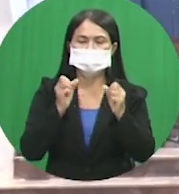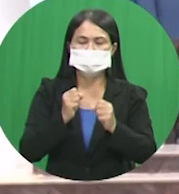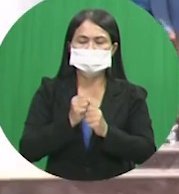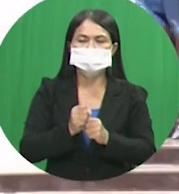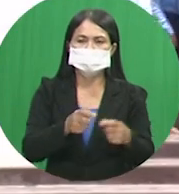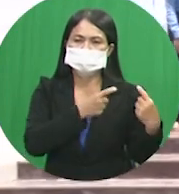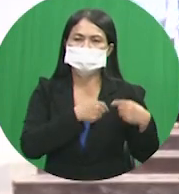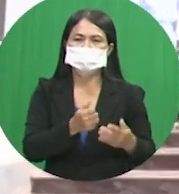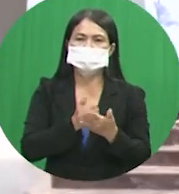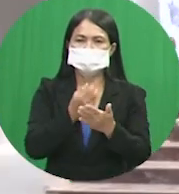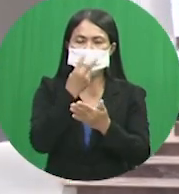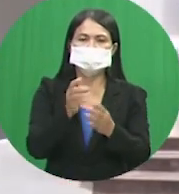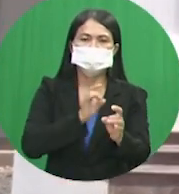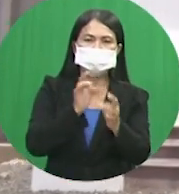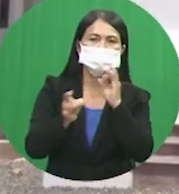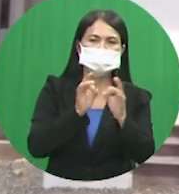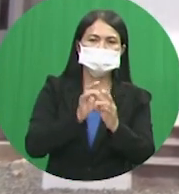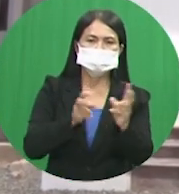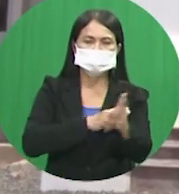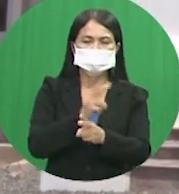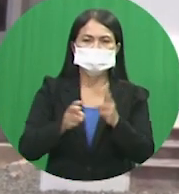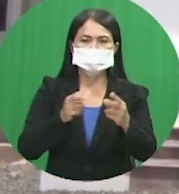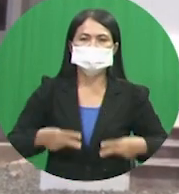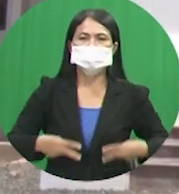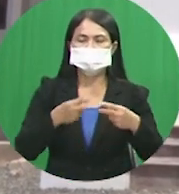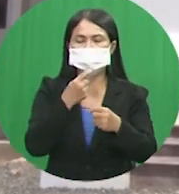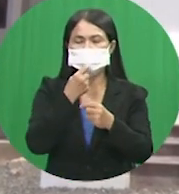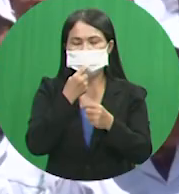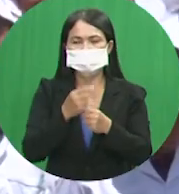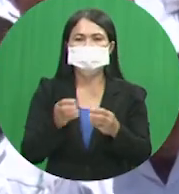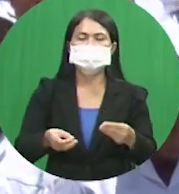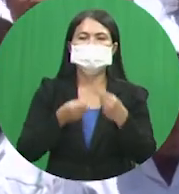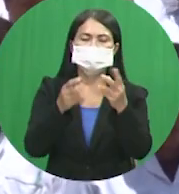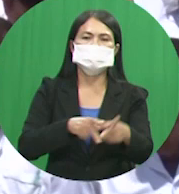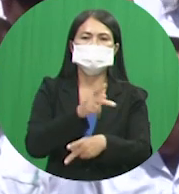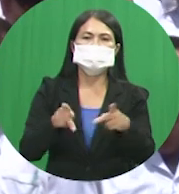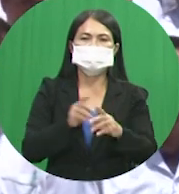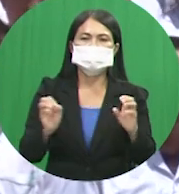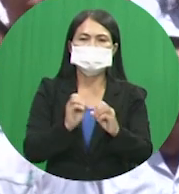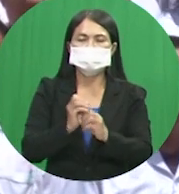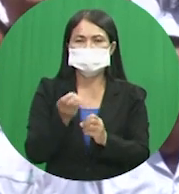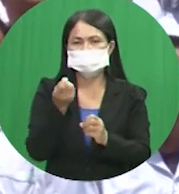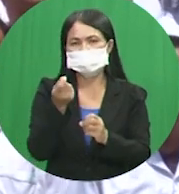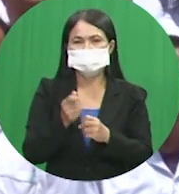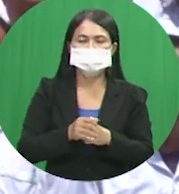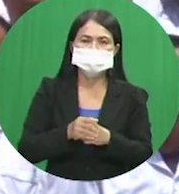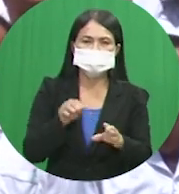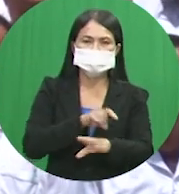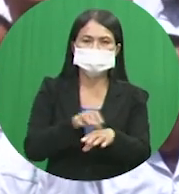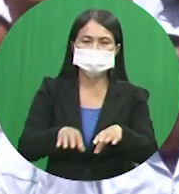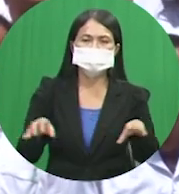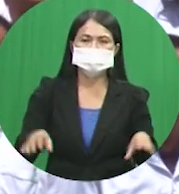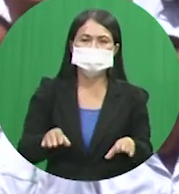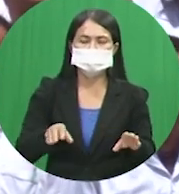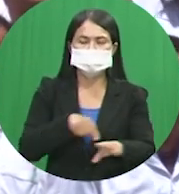ដើម្បីមកជួយពិនិត្យពិគ្រោះនិងព្យាបាលសុខភាពមាត់ធ្មេញជូនដល់ប្រជាពលរដ្ឋដោយឥតគិតថ្លៃនៅក្នុងមូលដ្ឋាន